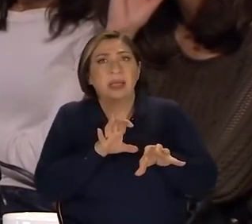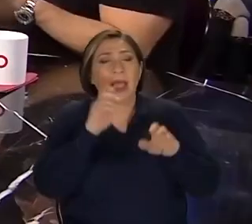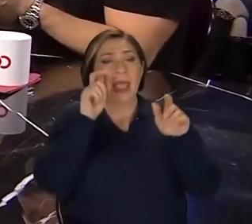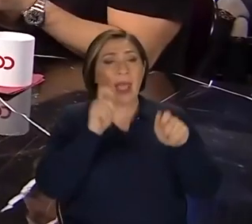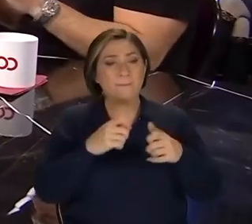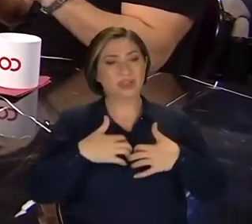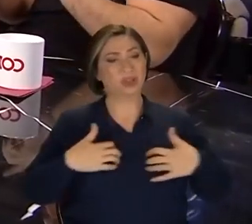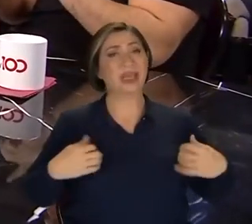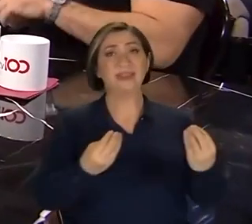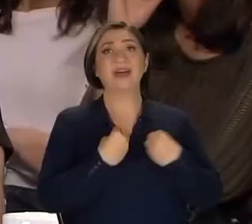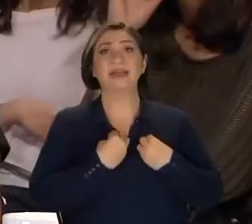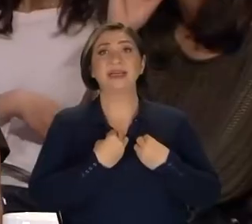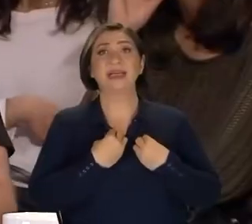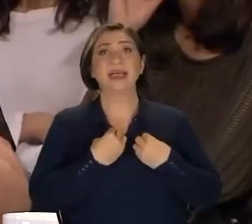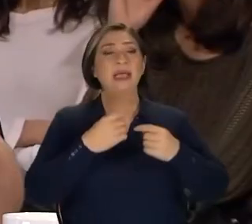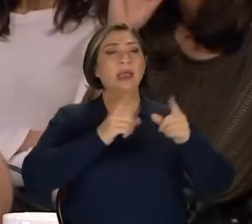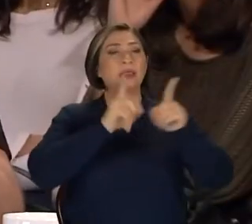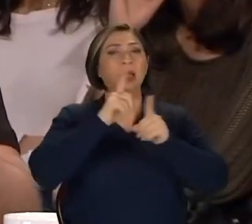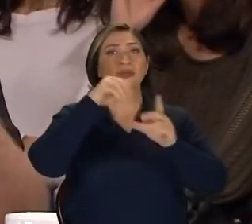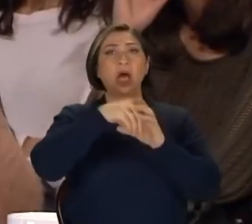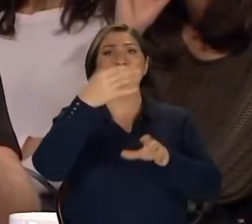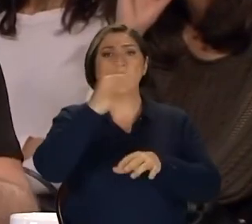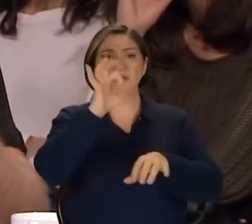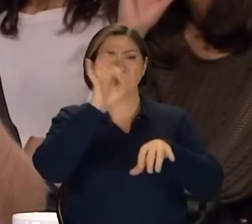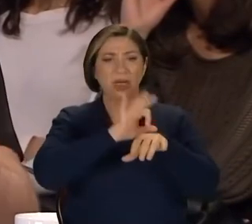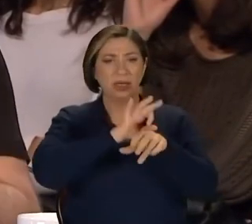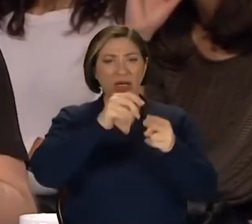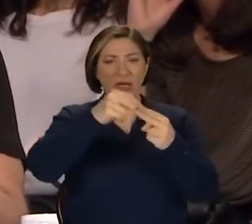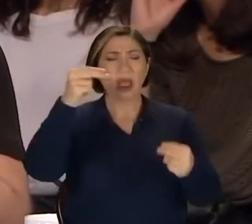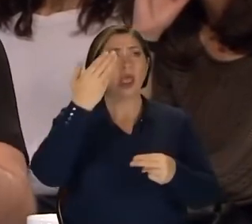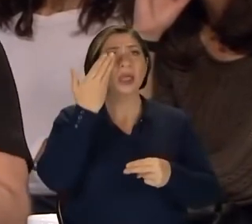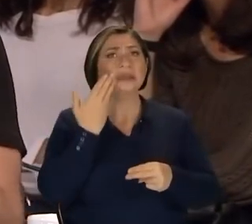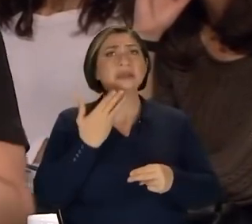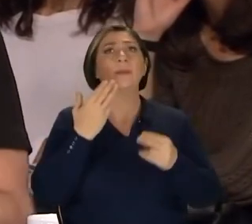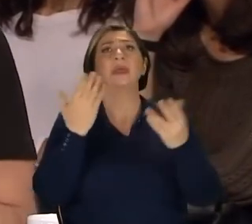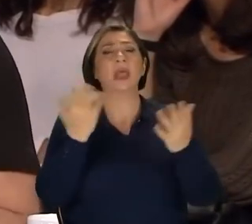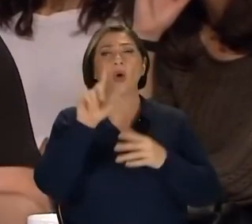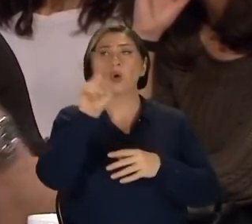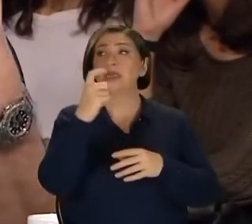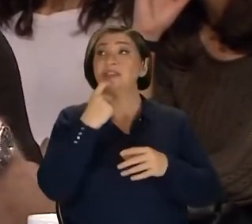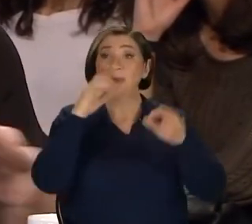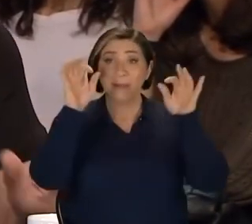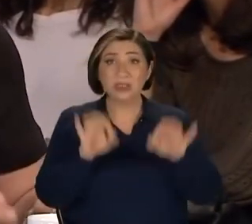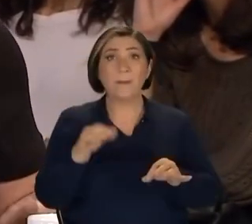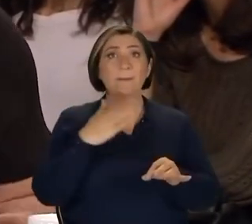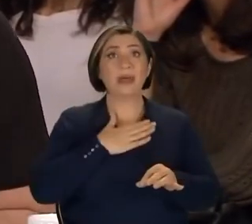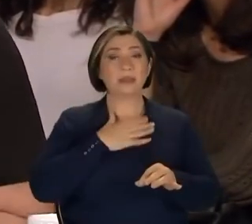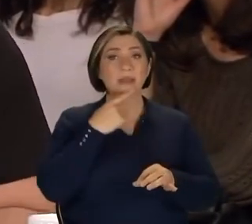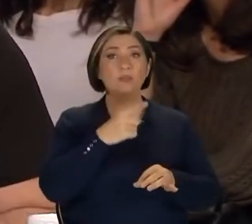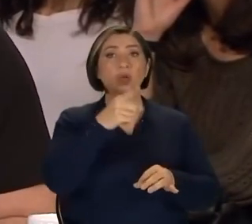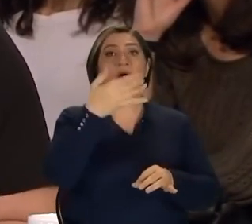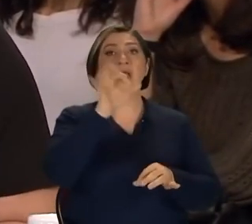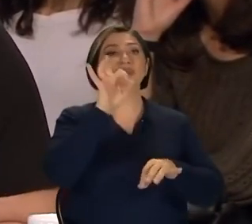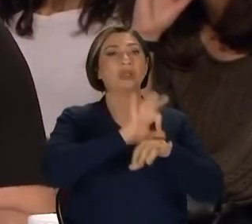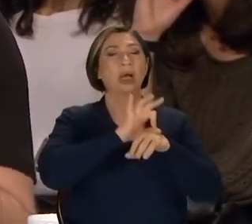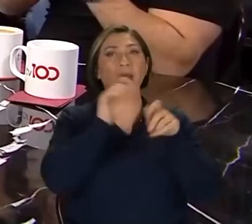yapma cesareti verdi. Yani dijital platformda 60 dakikalık öyküler izleme meselesi 10. yılına girince ben dedim ki bunları ben 60